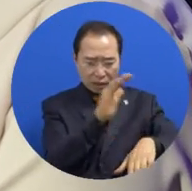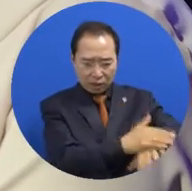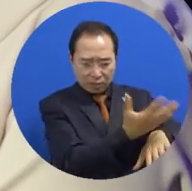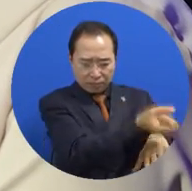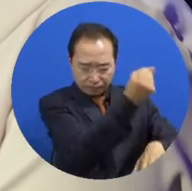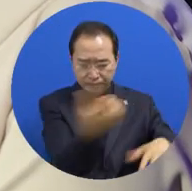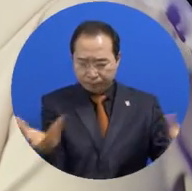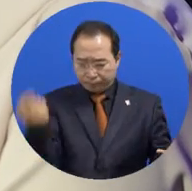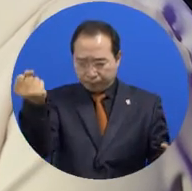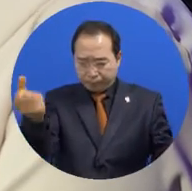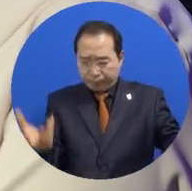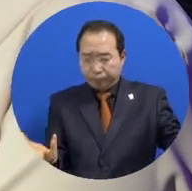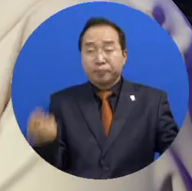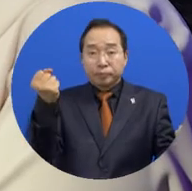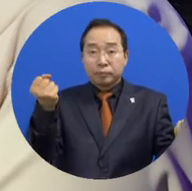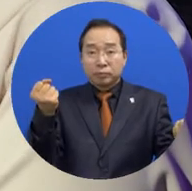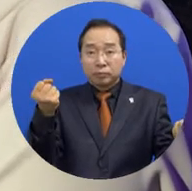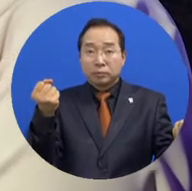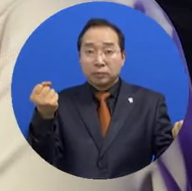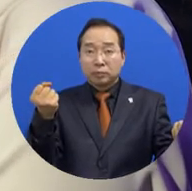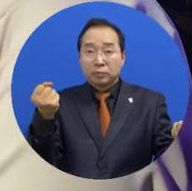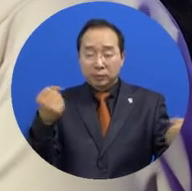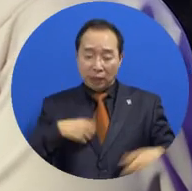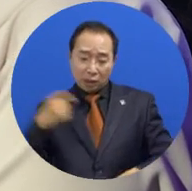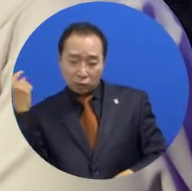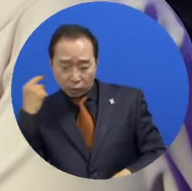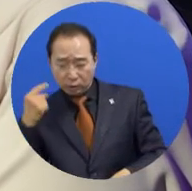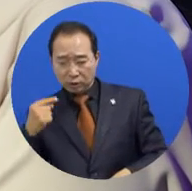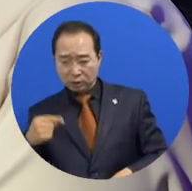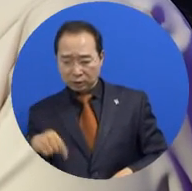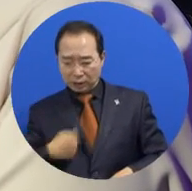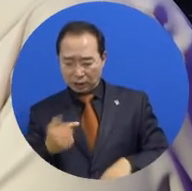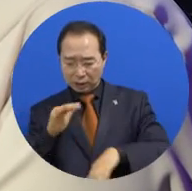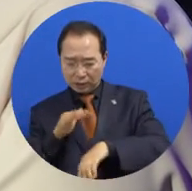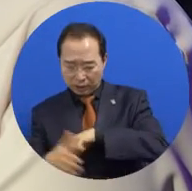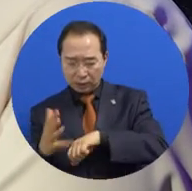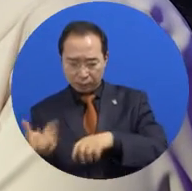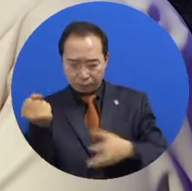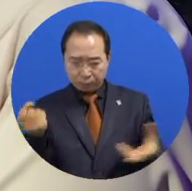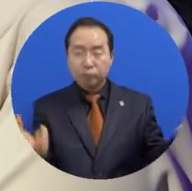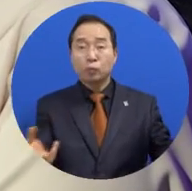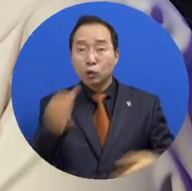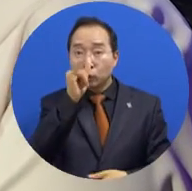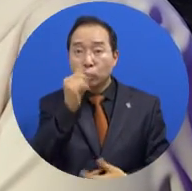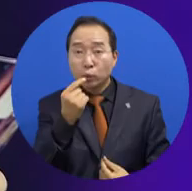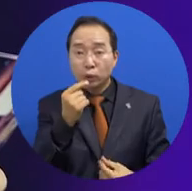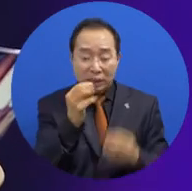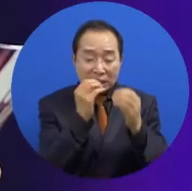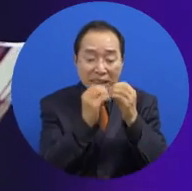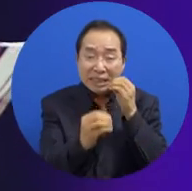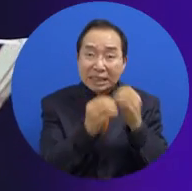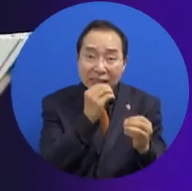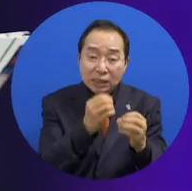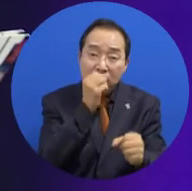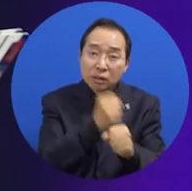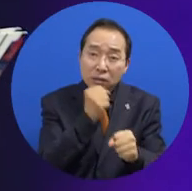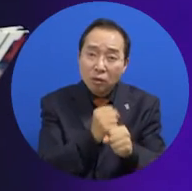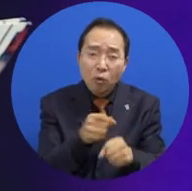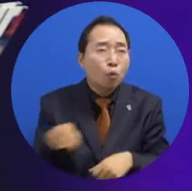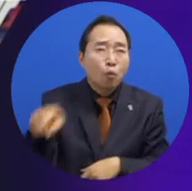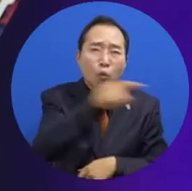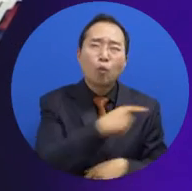색이 각자의 고유한 색이요 저마다의 음이 각자의 고유한 음이다. 시를 짓는